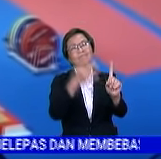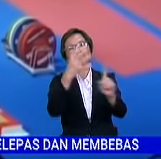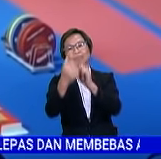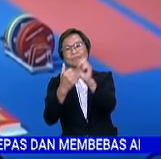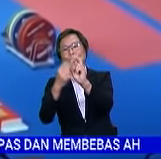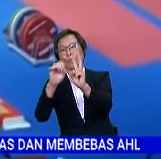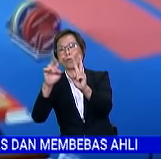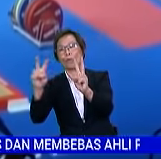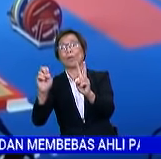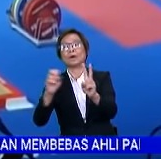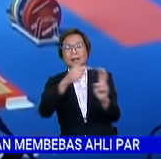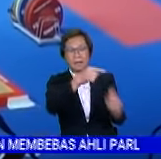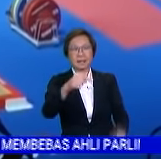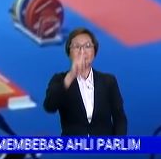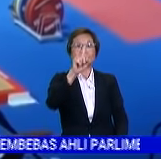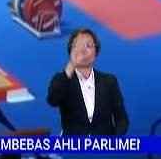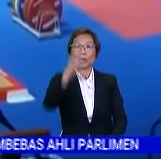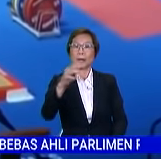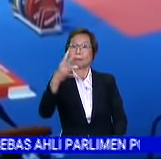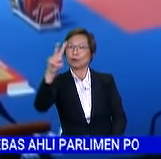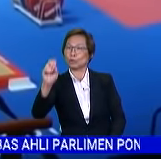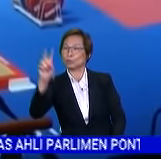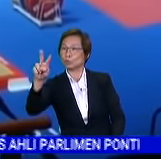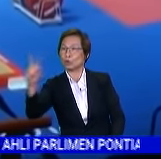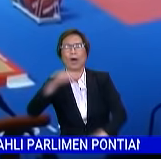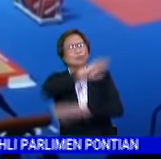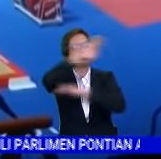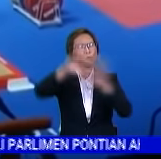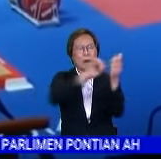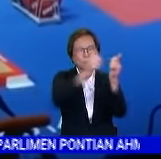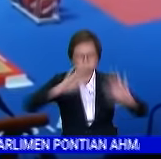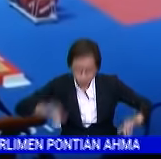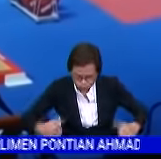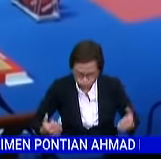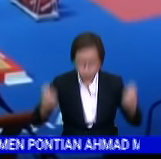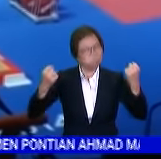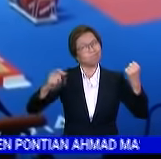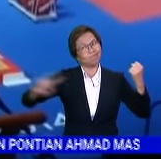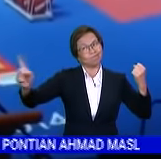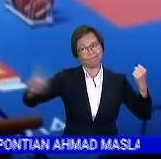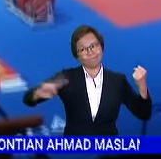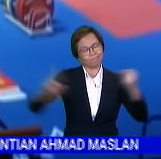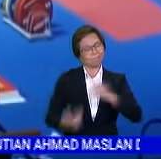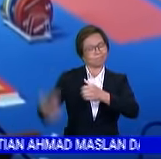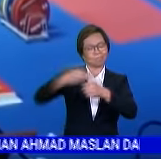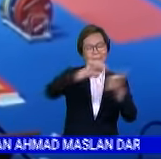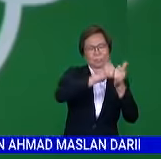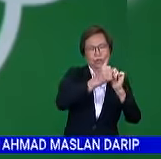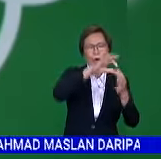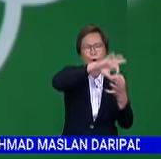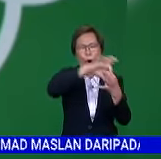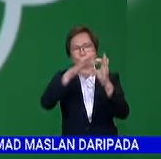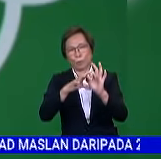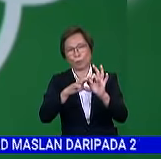2020 hingga 1 April 2021 selain semua atlet angkat berat tidak dibenarkan untuk menyertai Sukan Olimpik